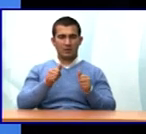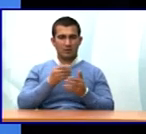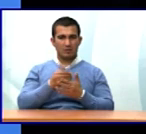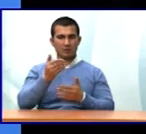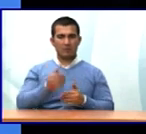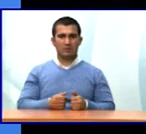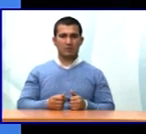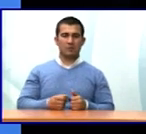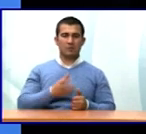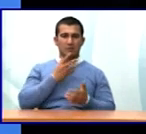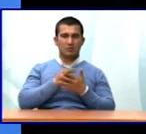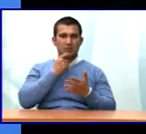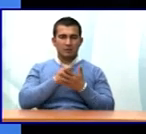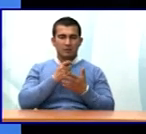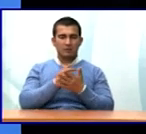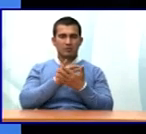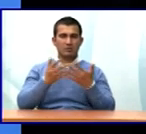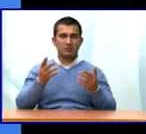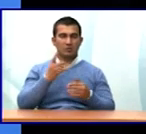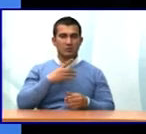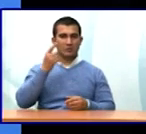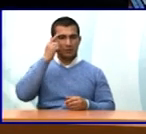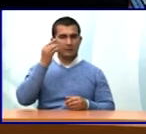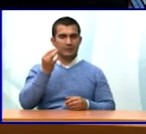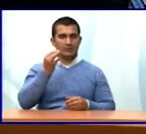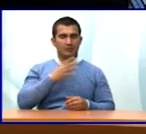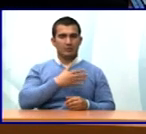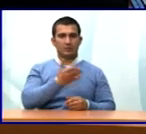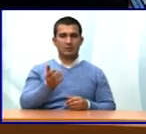hamda ozuqaviylik miqdori sizga qiziq deb o'ylayman.